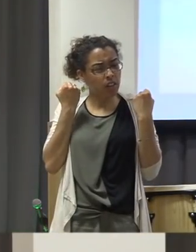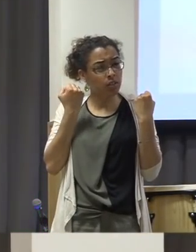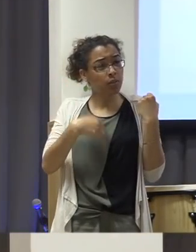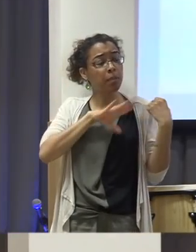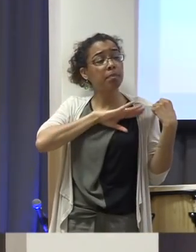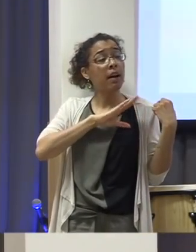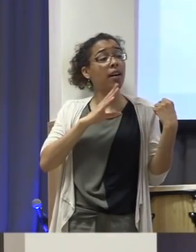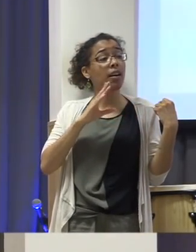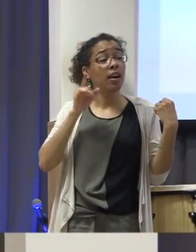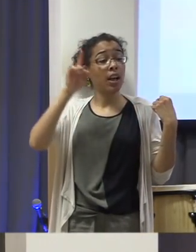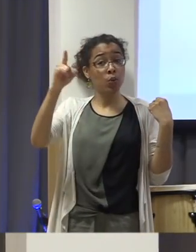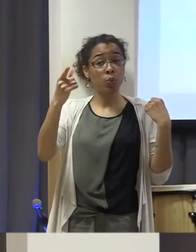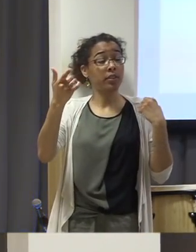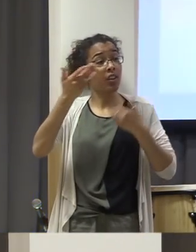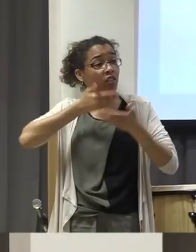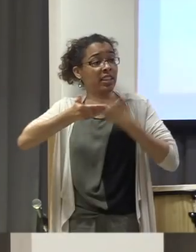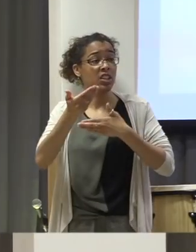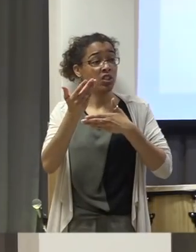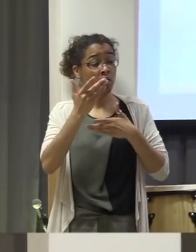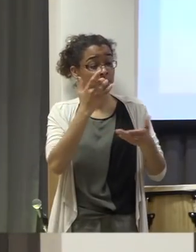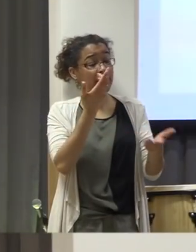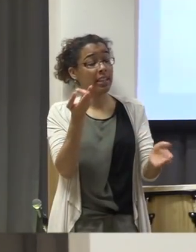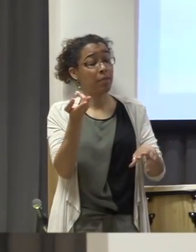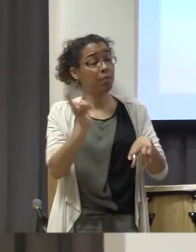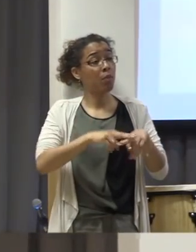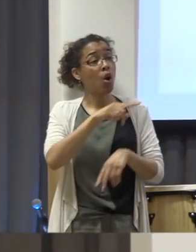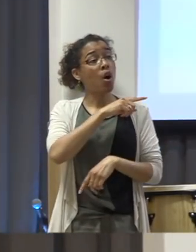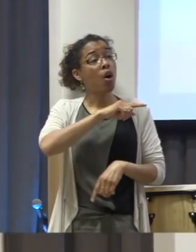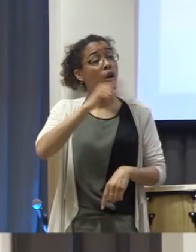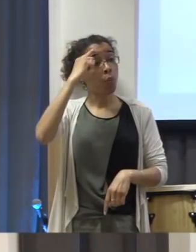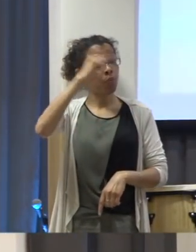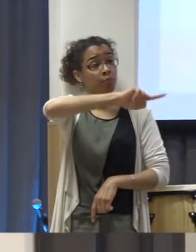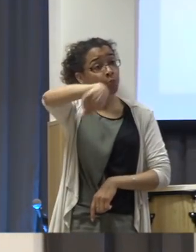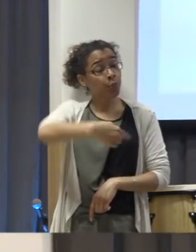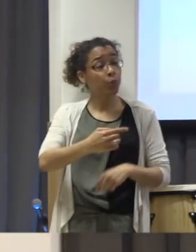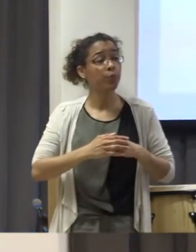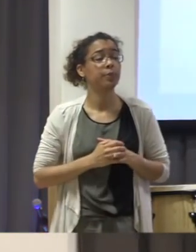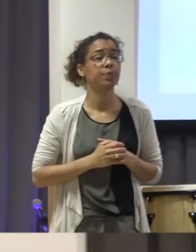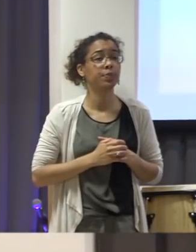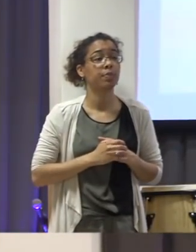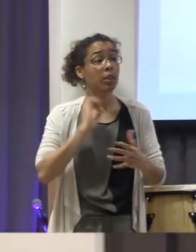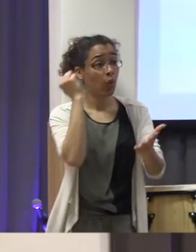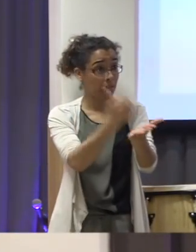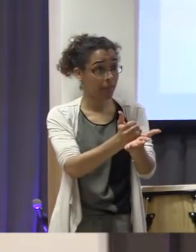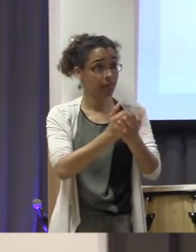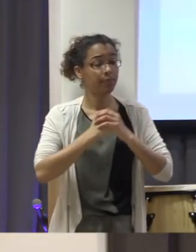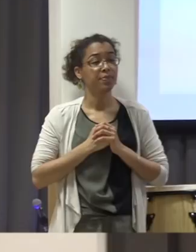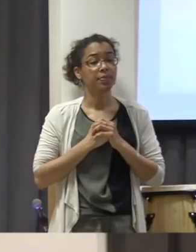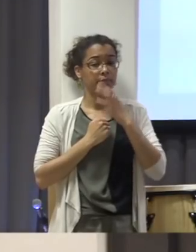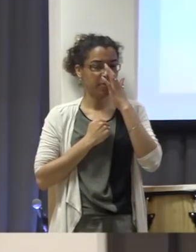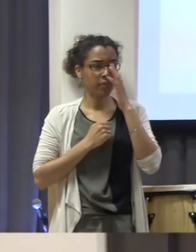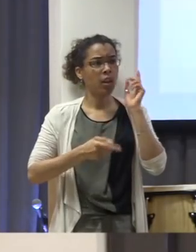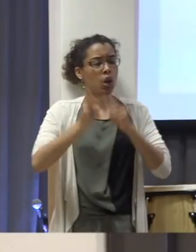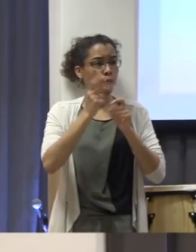le fait que lui a payé pour nous. Amen. Donc, nous ne savons pas ce qui est le